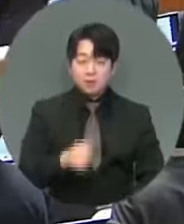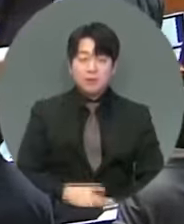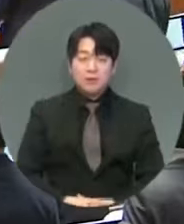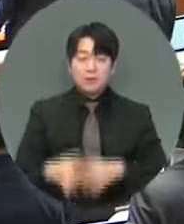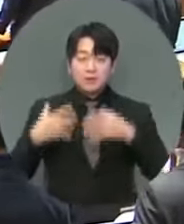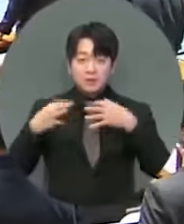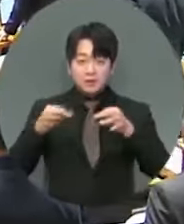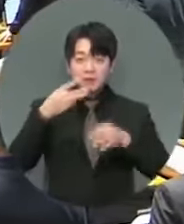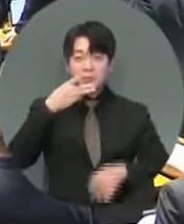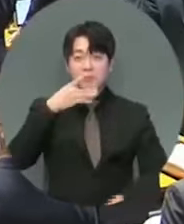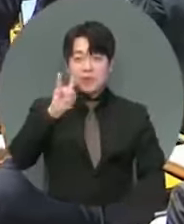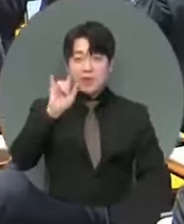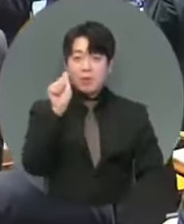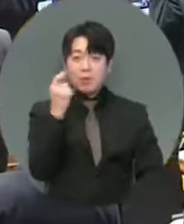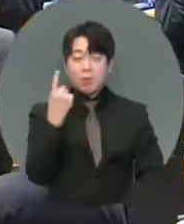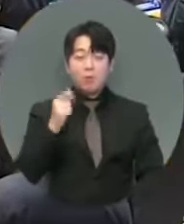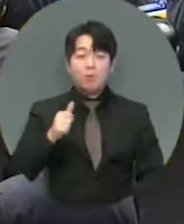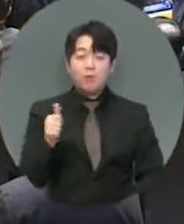김태호 의원,